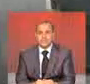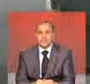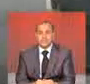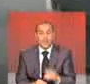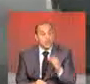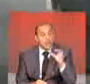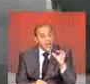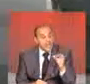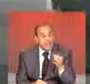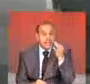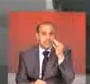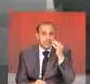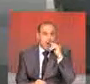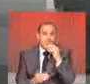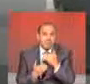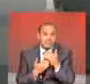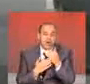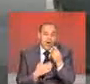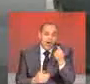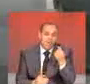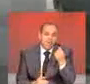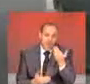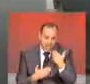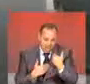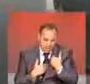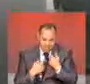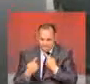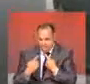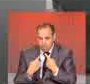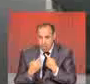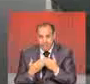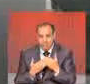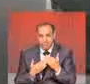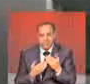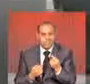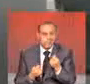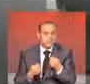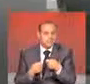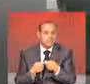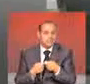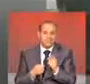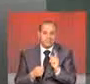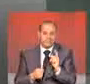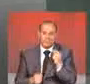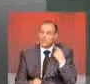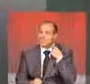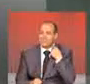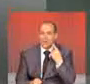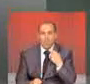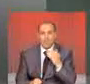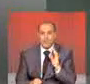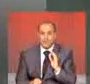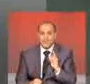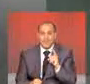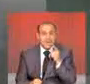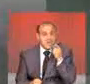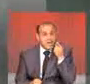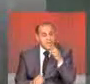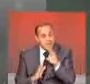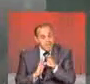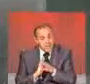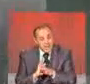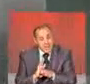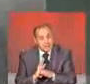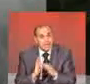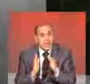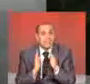واكتشف فعلا السعر اللي خذي به المساكن هذه لا يتماشى مع حقيقة الأسعار. ويشمل هذا البرنامج الخصوصي